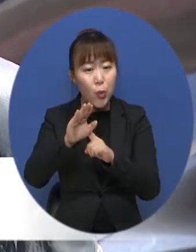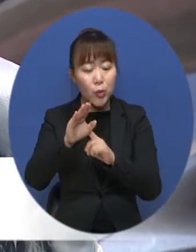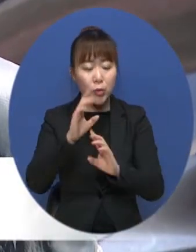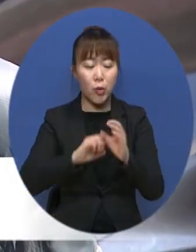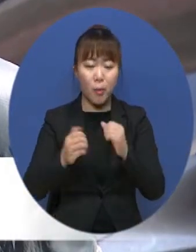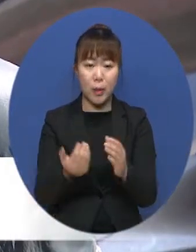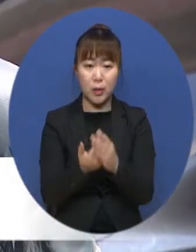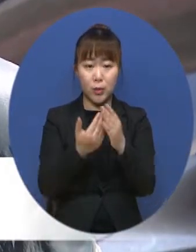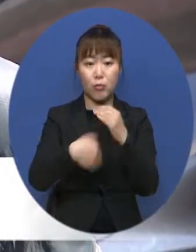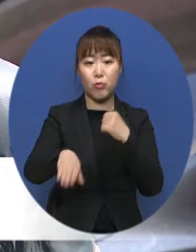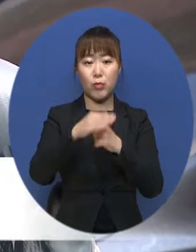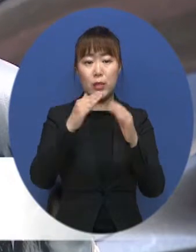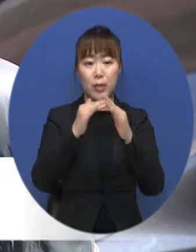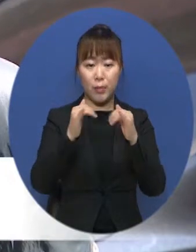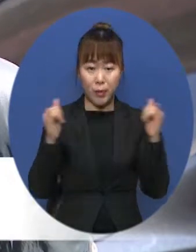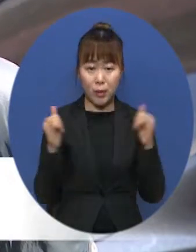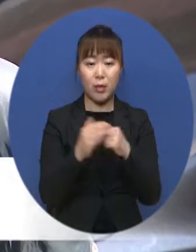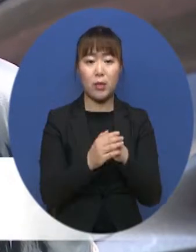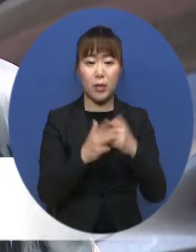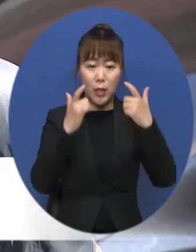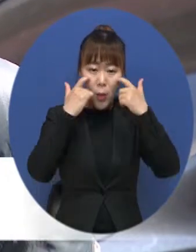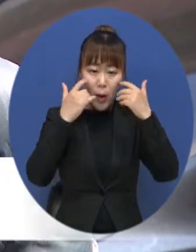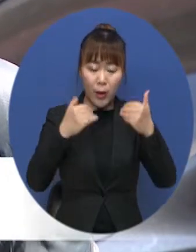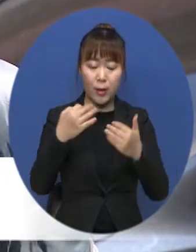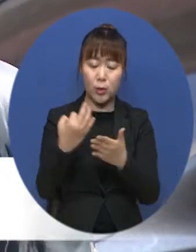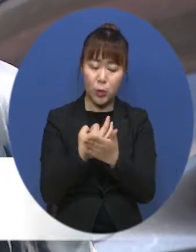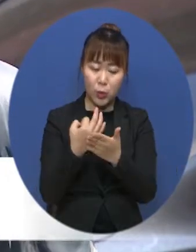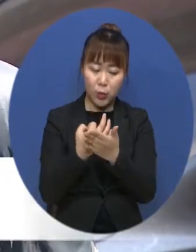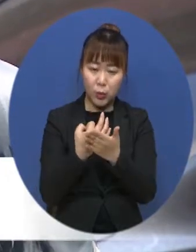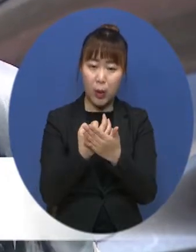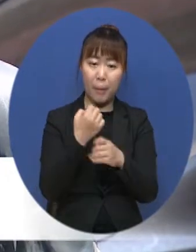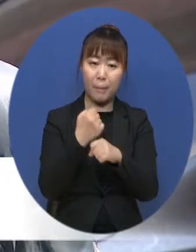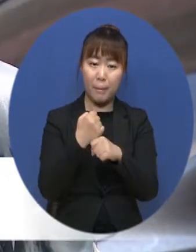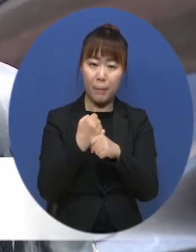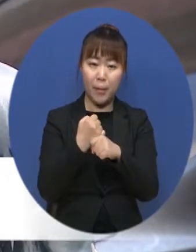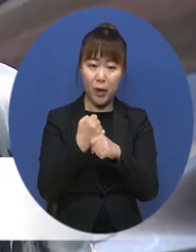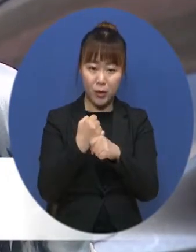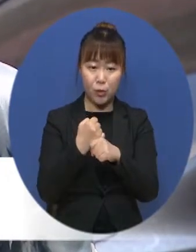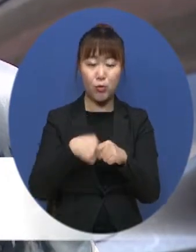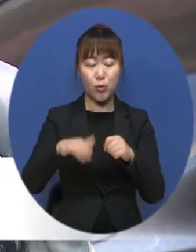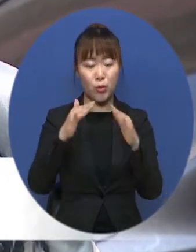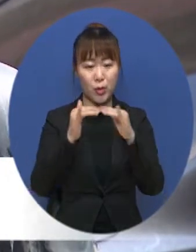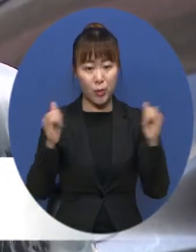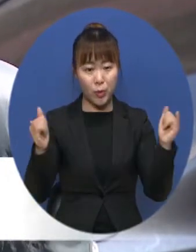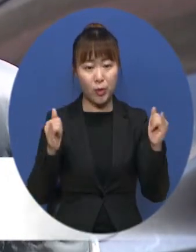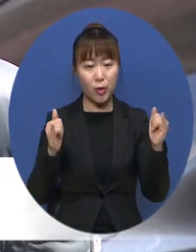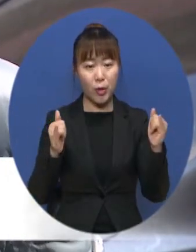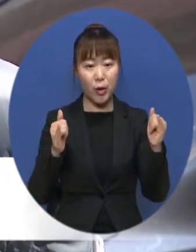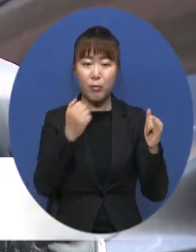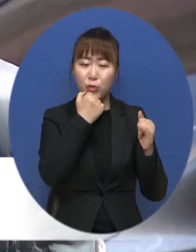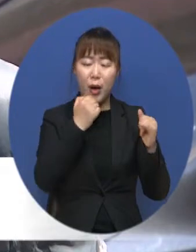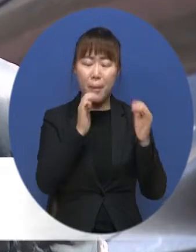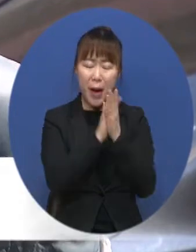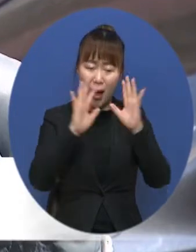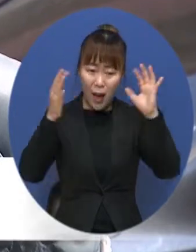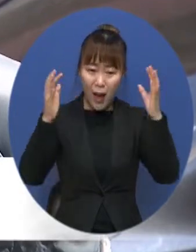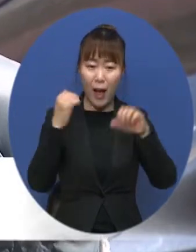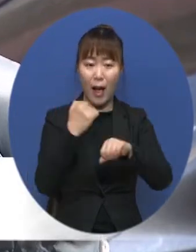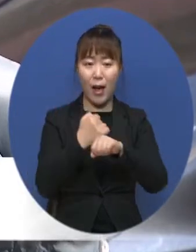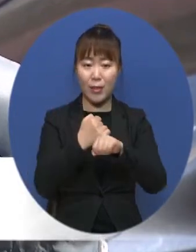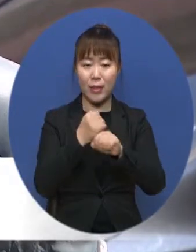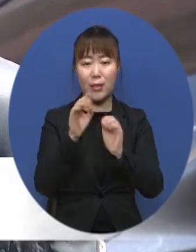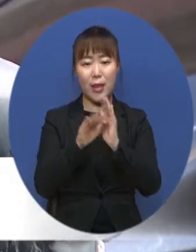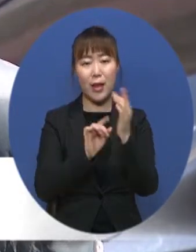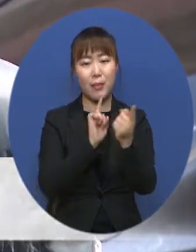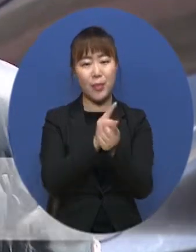활성화돼서 우리 마을 주민들이 정확하게 그 어떤 소득 창출에 대해서 우리 주민들이 웃고 박수치고 살 수 있는 그런